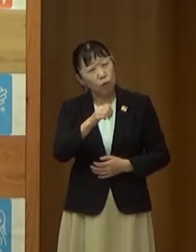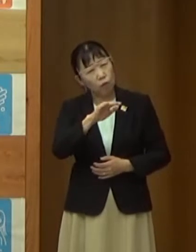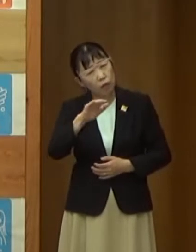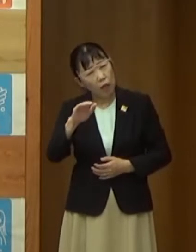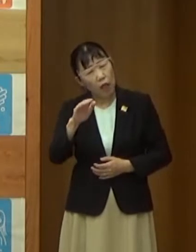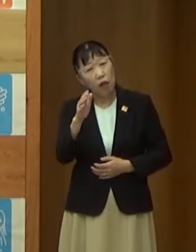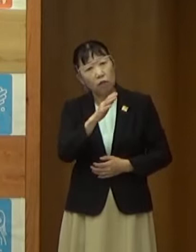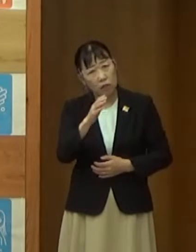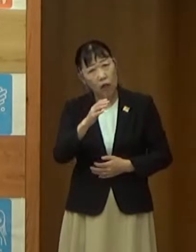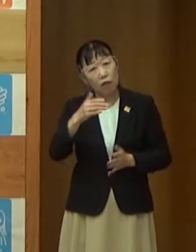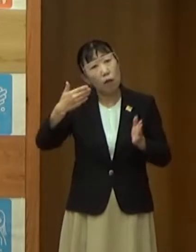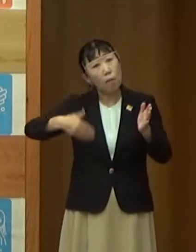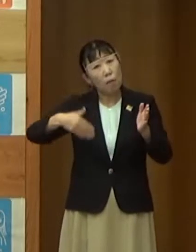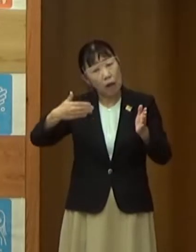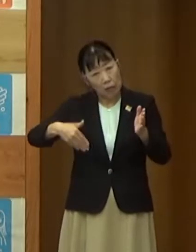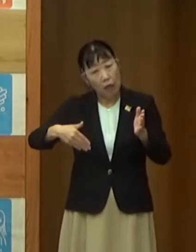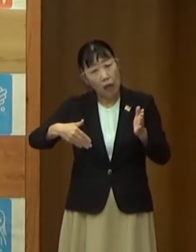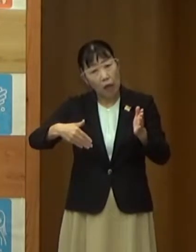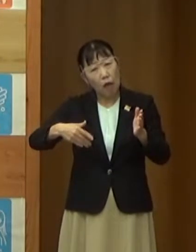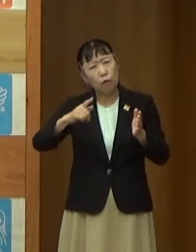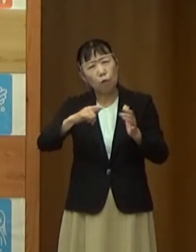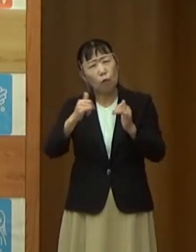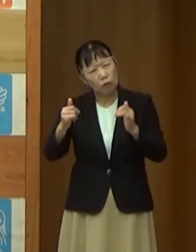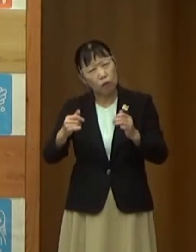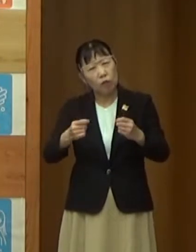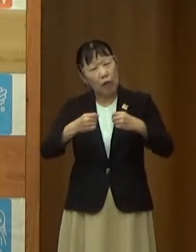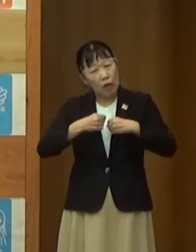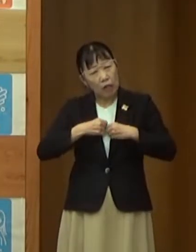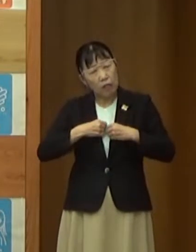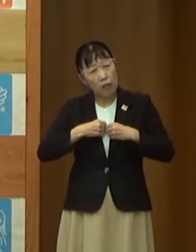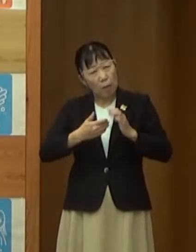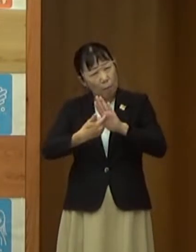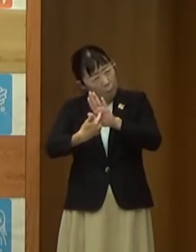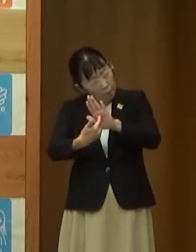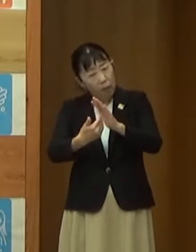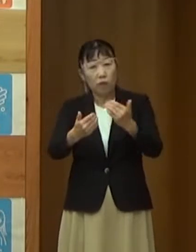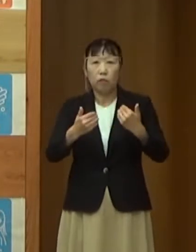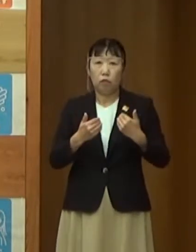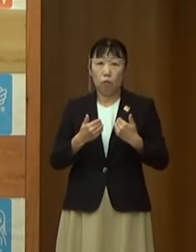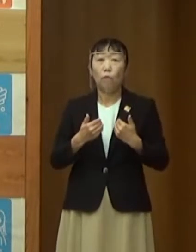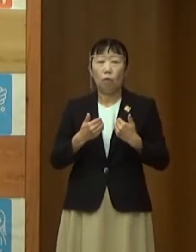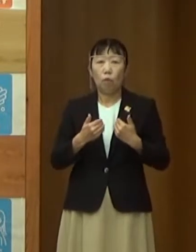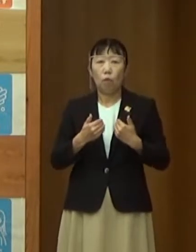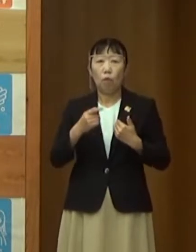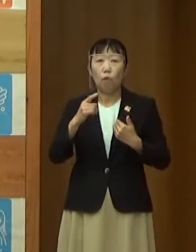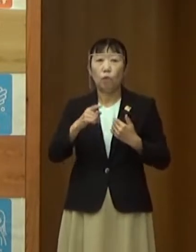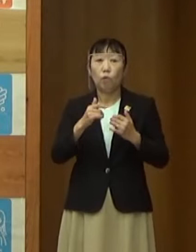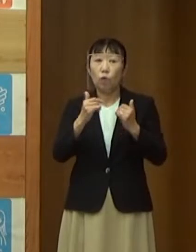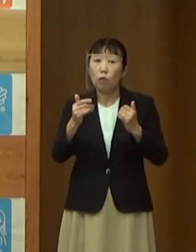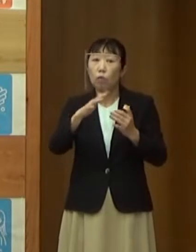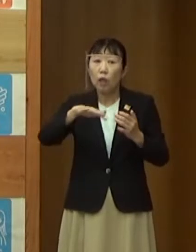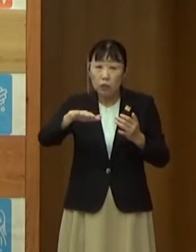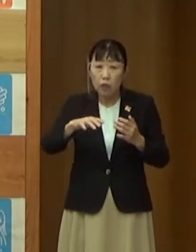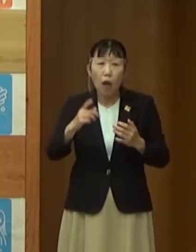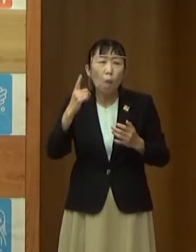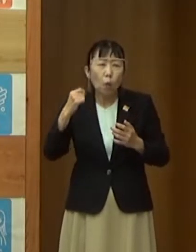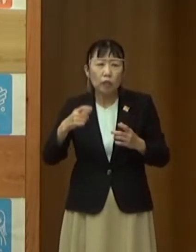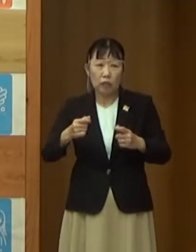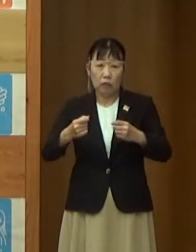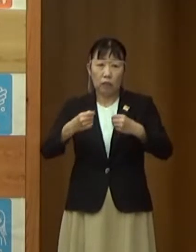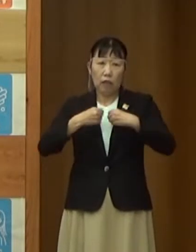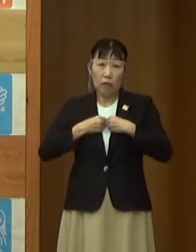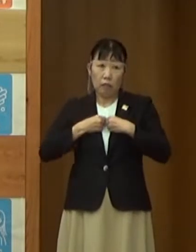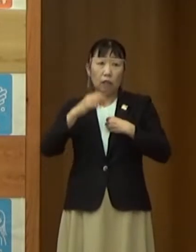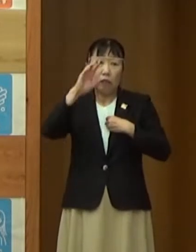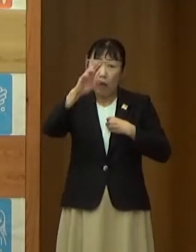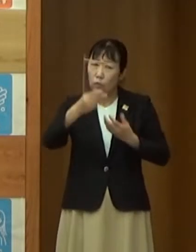方、感染拡大への警戒、まあ、これが必要であります。まあ、そういった方々の入院の増加にしっかり備えていかな